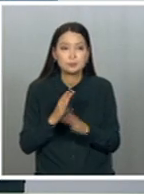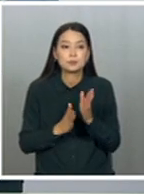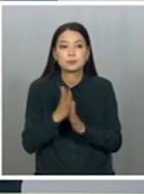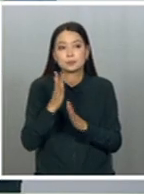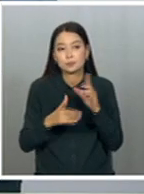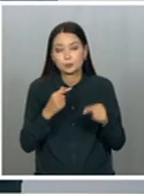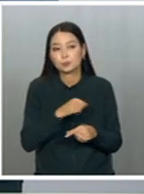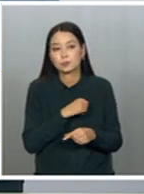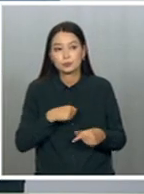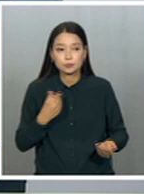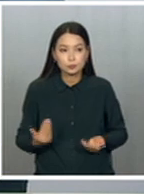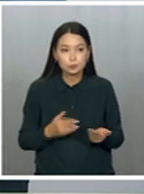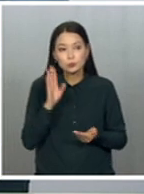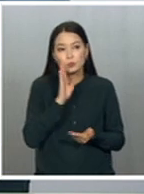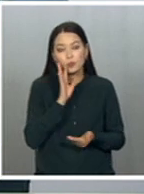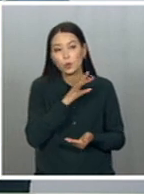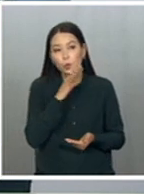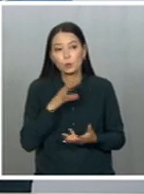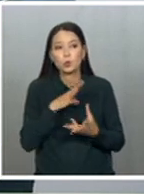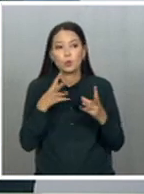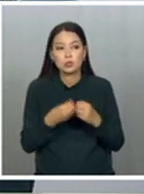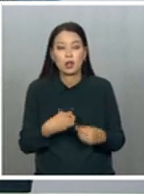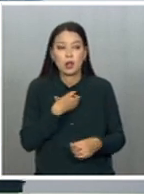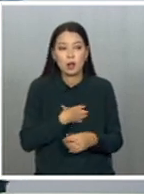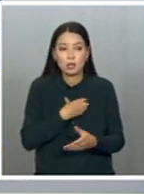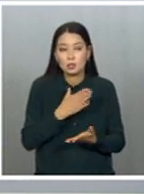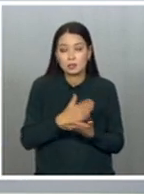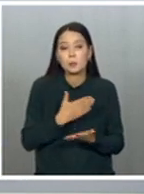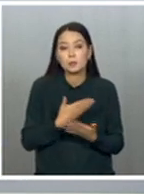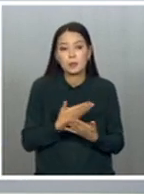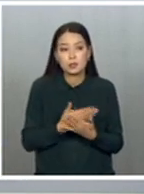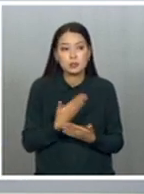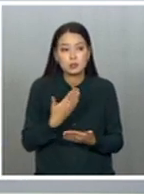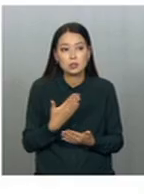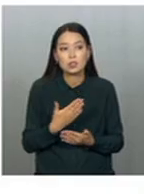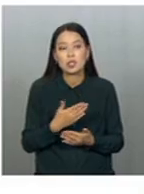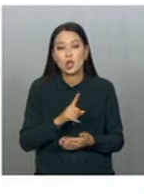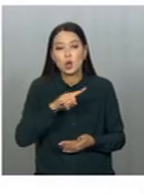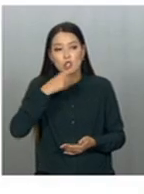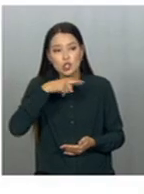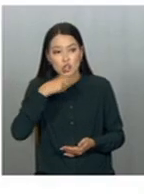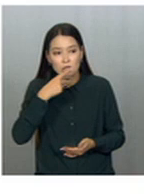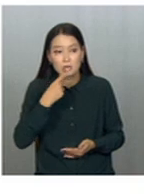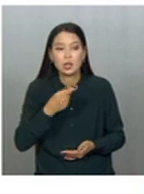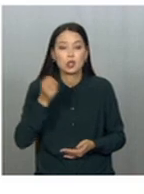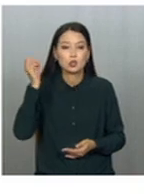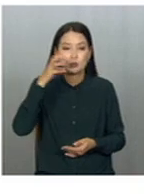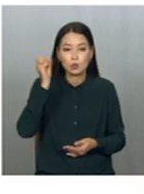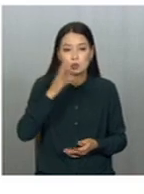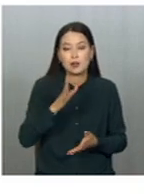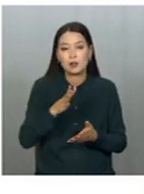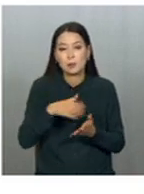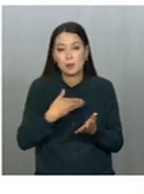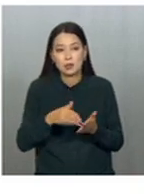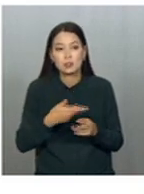өз тіршілігінде суды өте көп мөлшерде қажет етеді. Мысалы, жүгері және де күнбағыс өсімдігінің бір талы